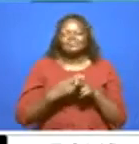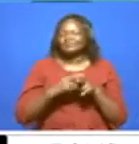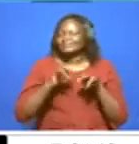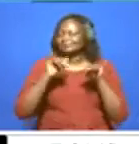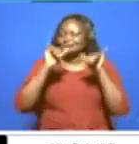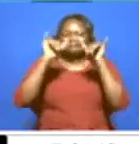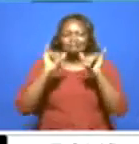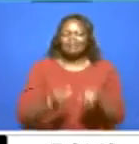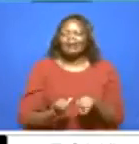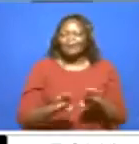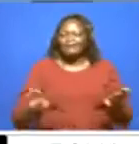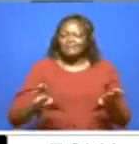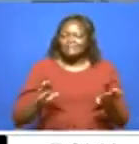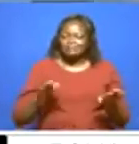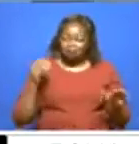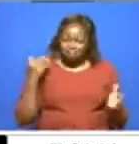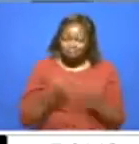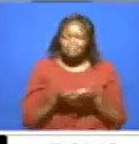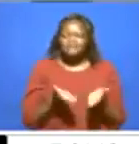hivyo hadi wa leo.